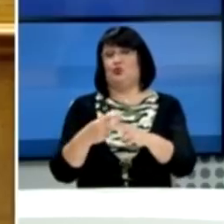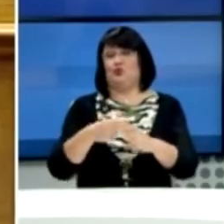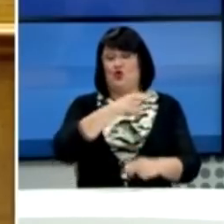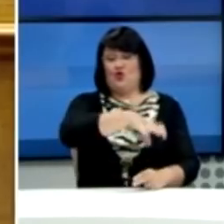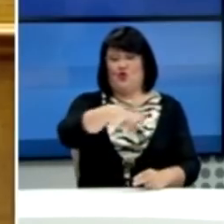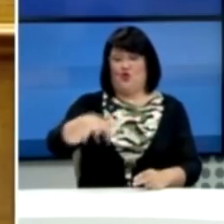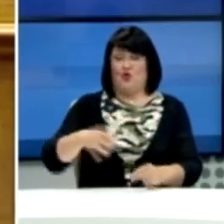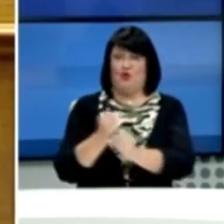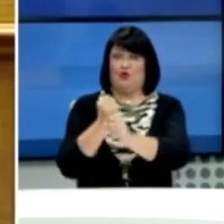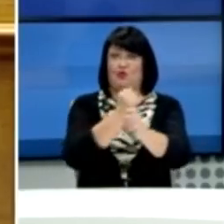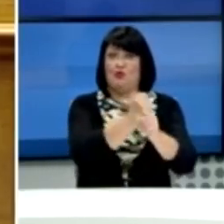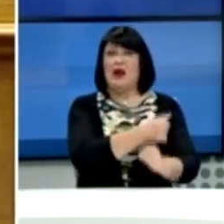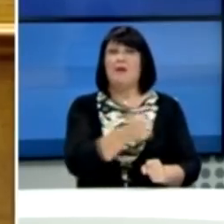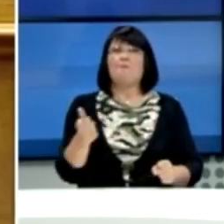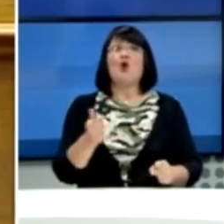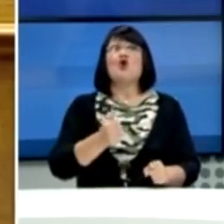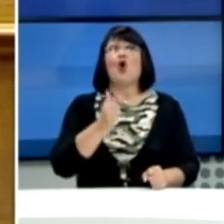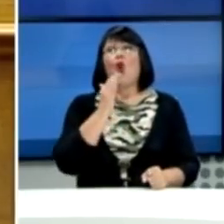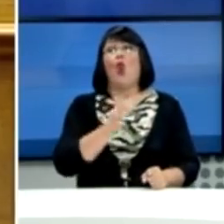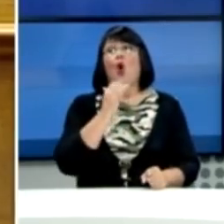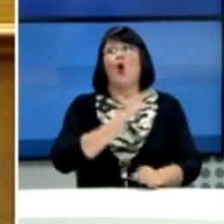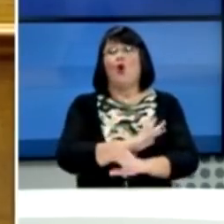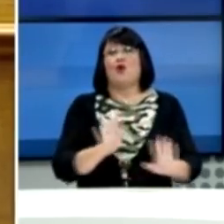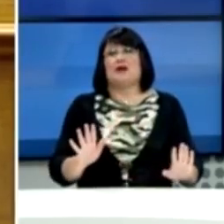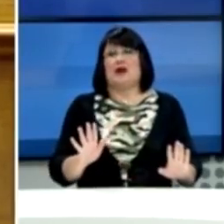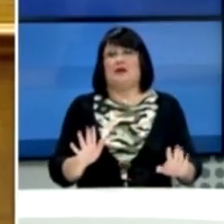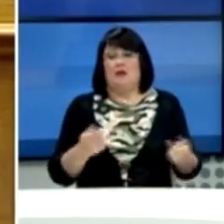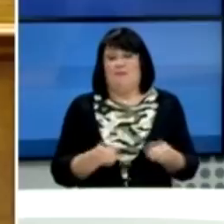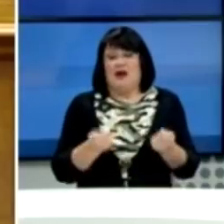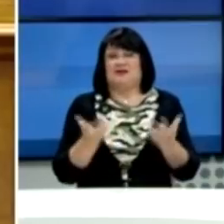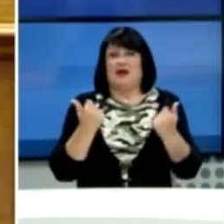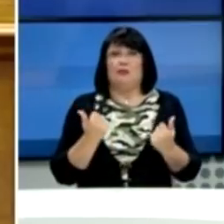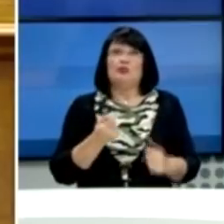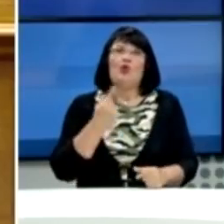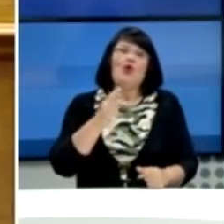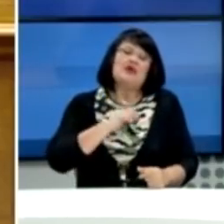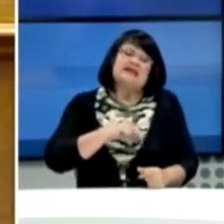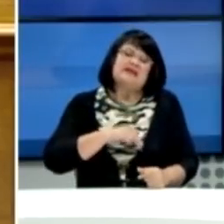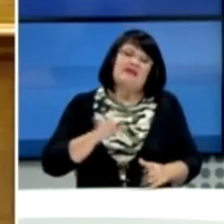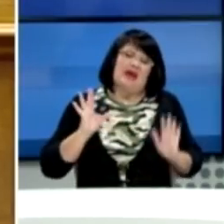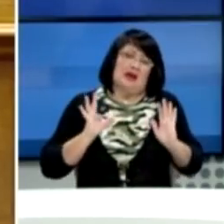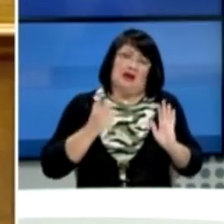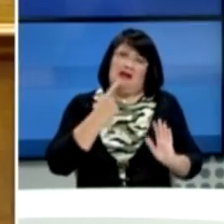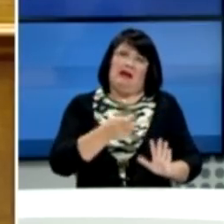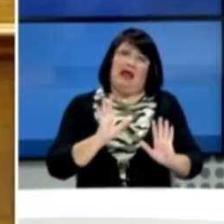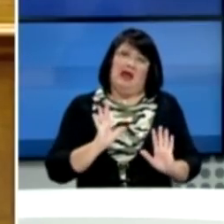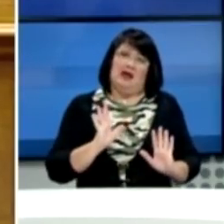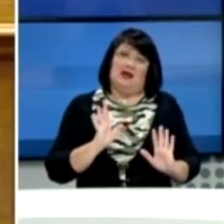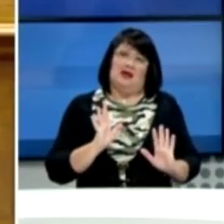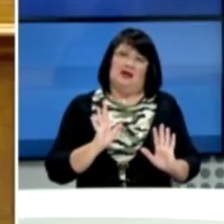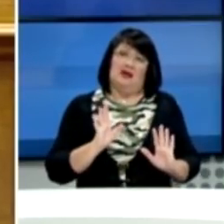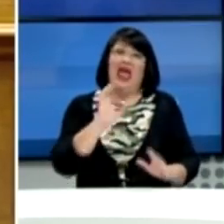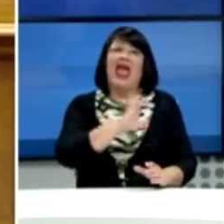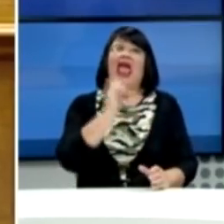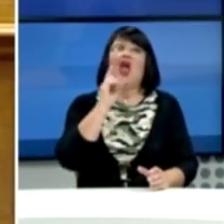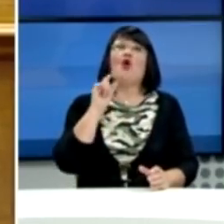χώρους δουλειάς τηρούν μόνο στα λόγια και ερμηνεύουν όπως θέλουν και όπως τους συμφέρει το πρωτόκολλο του